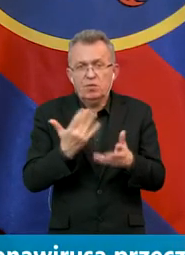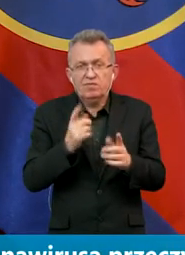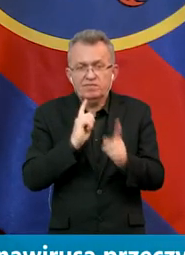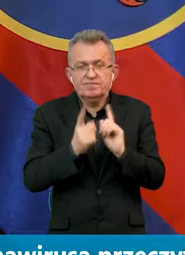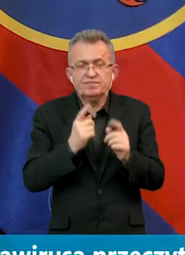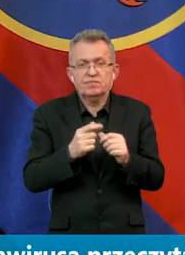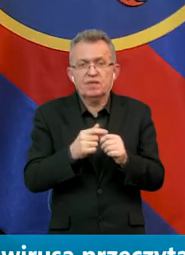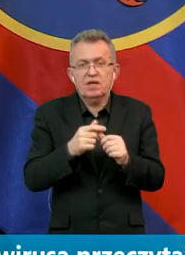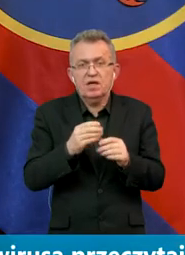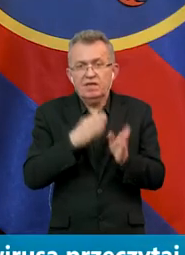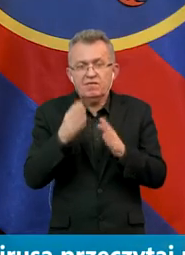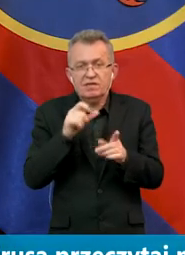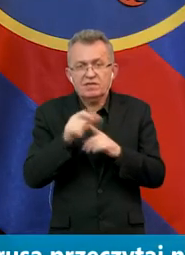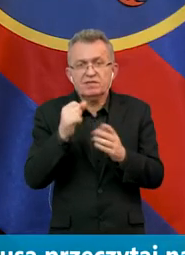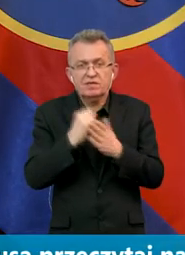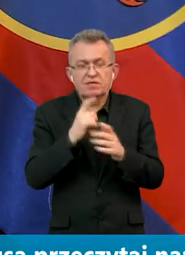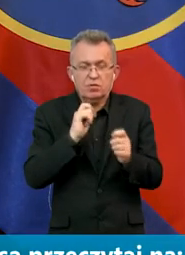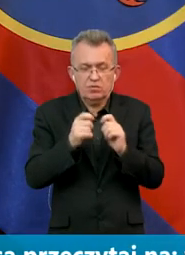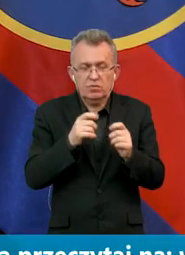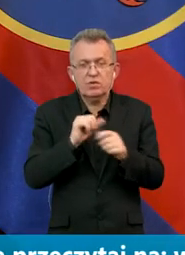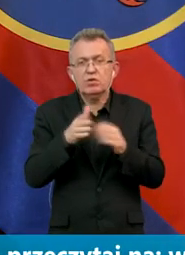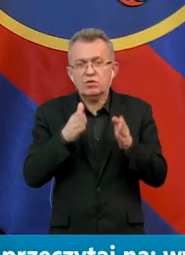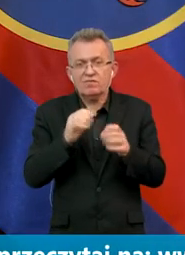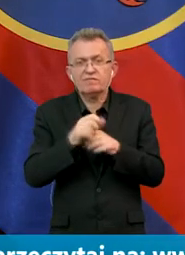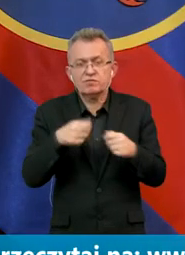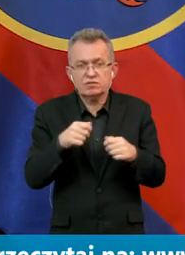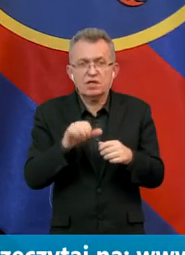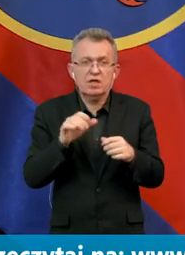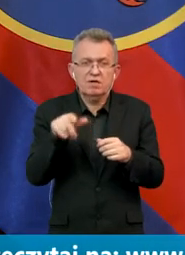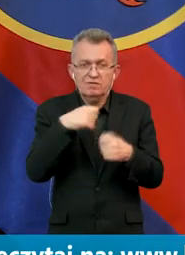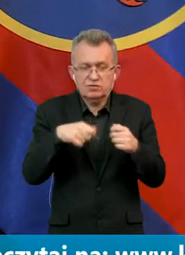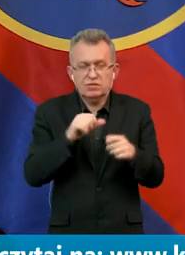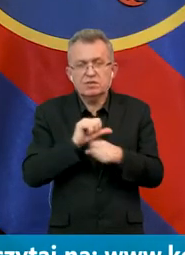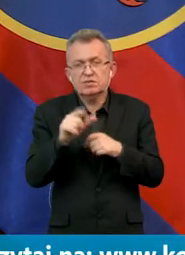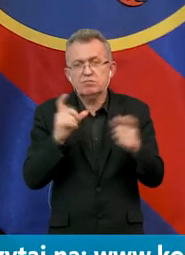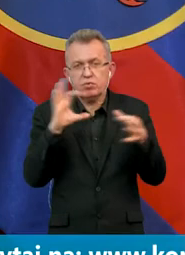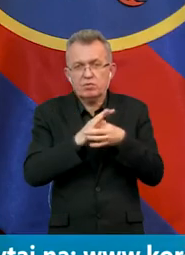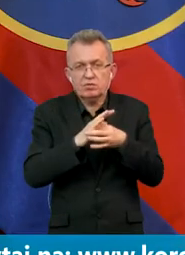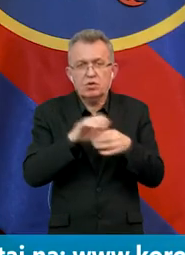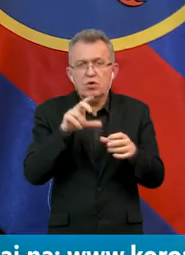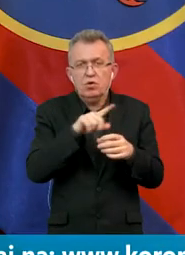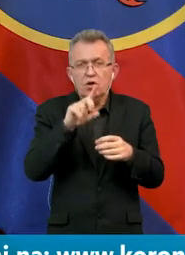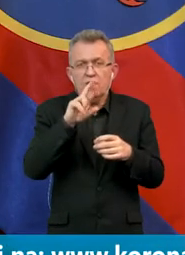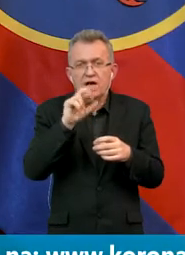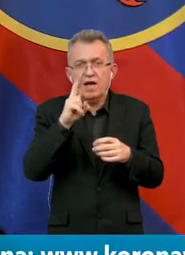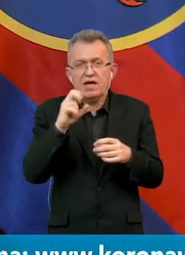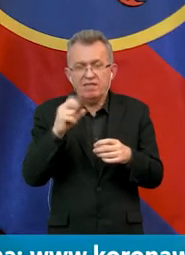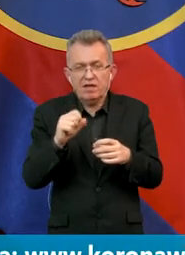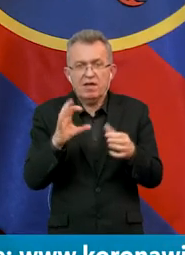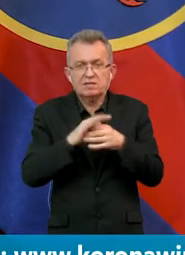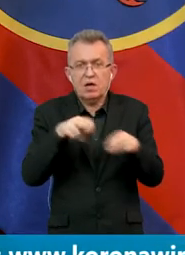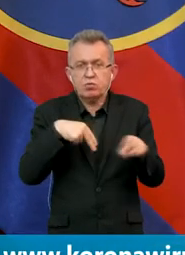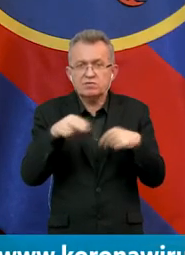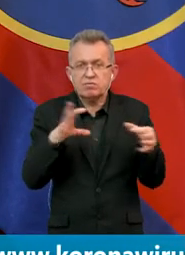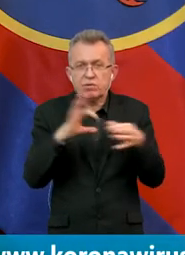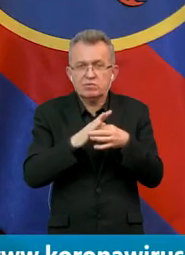funkcjonowanie. Oczywiście kolejnym ważnym elementem układu drogowego w Szczecinie albo wokół Szczecina jest połączenie ronda Hakena z autostradą. To będzie kolejny element,